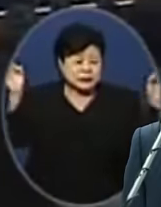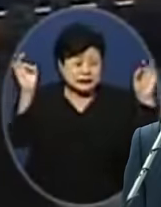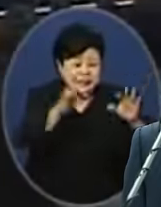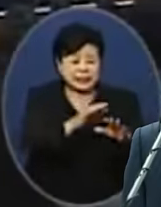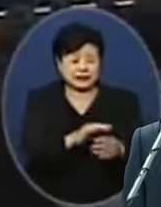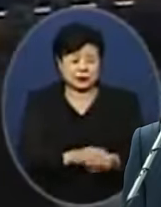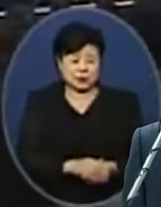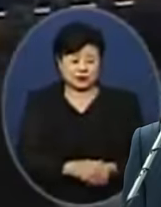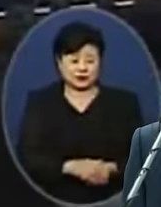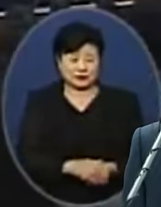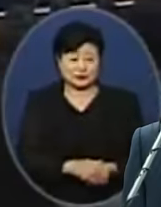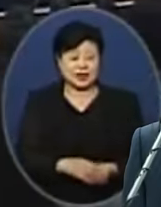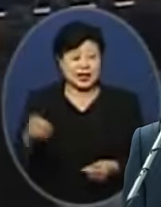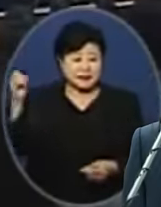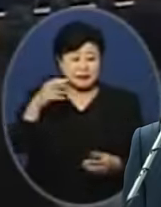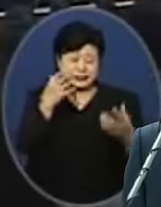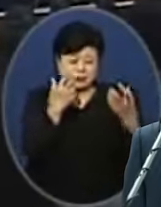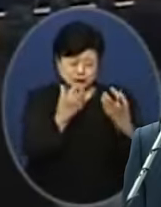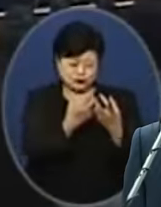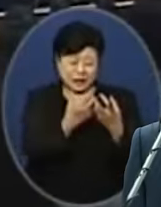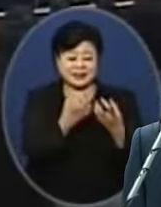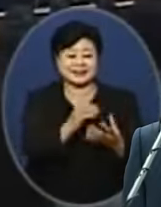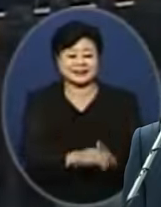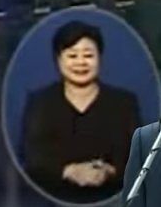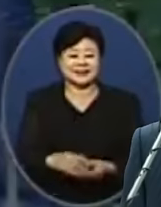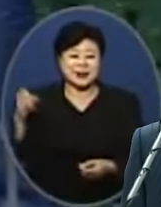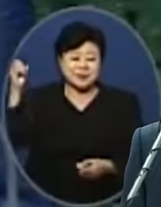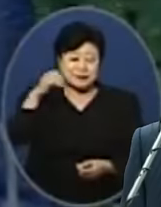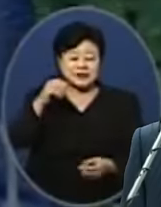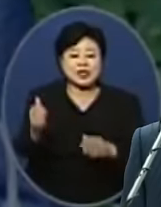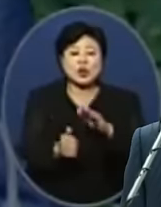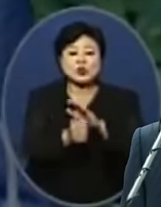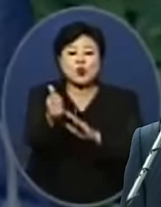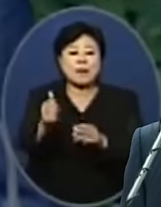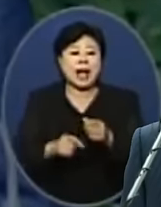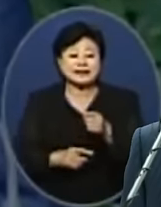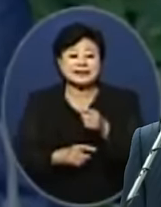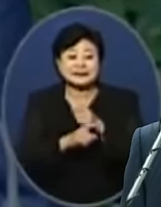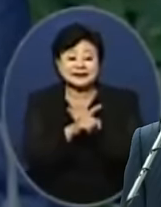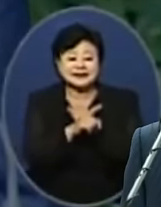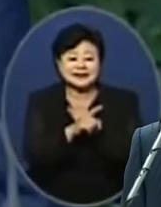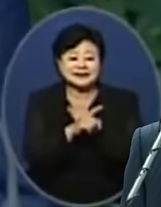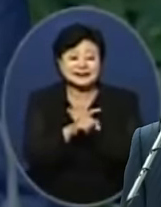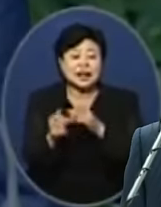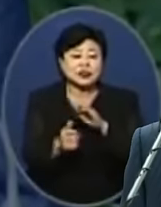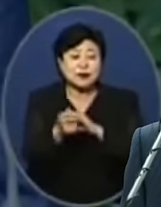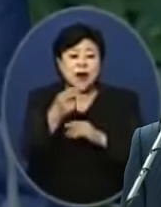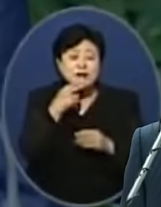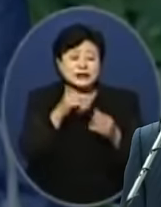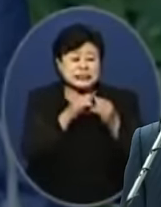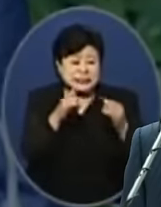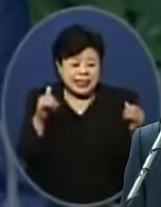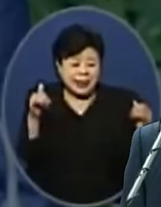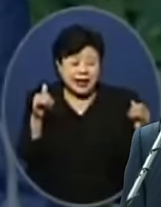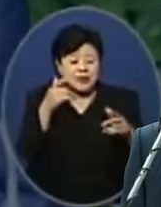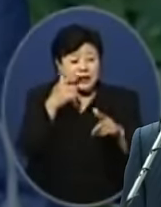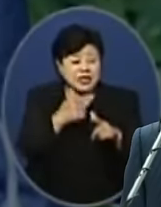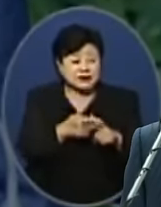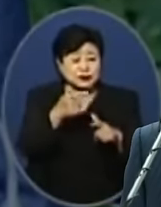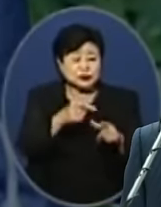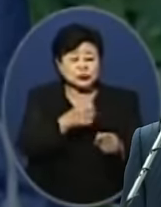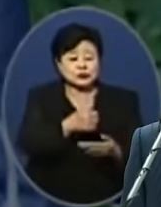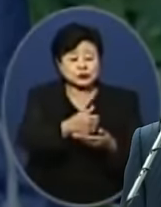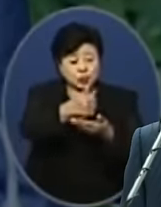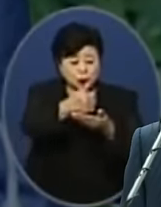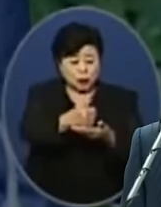어느 곳에 가나 빛이 충만한 것입니다. 빛은 소망을 말하는 것입니다. 여러분 소망이 없는 사람이 예수를